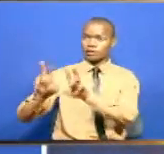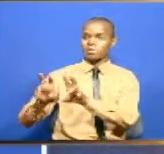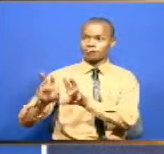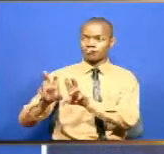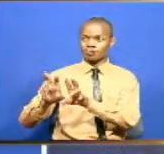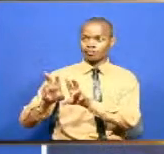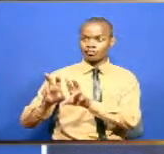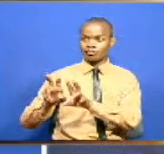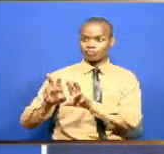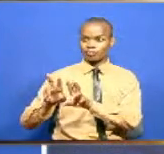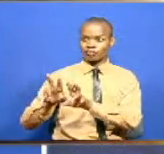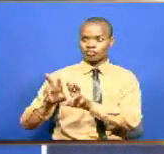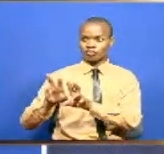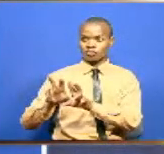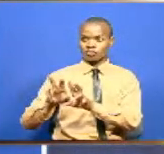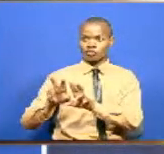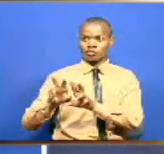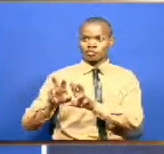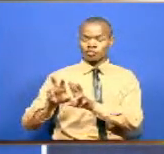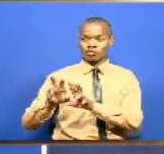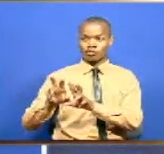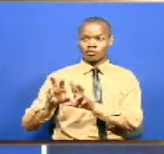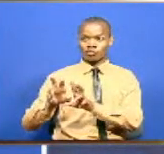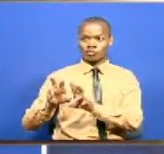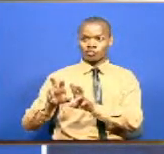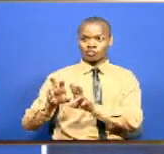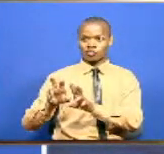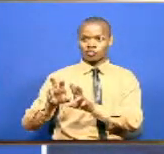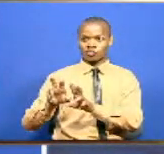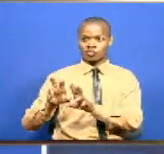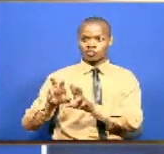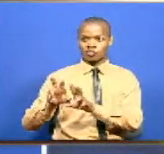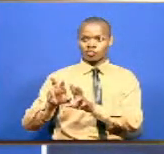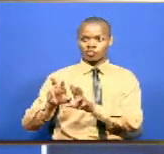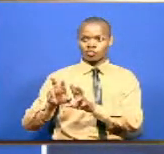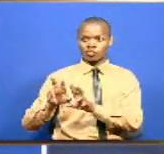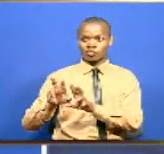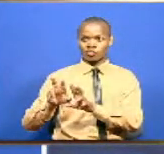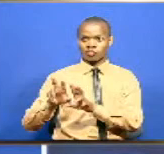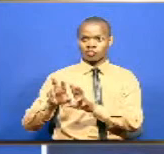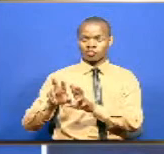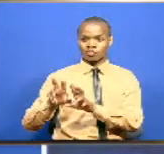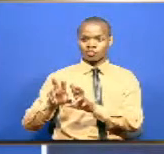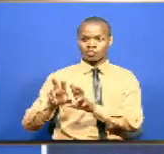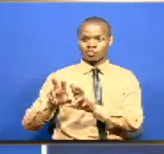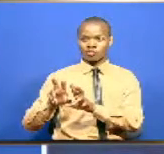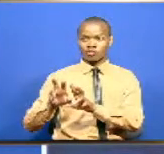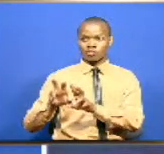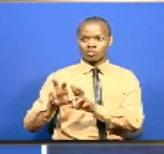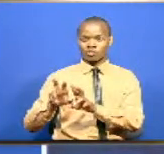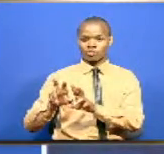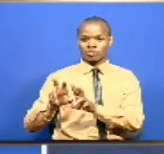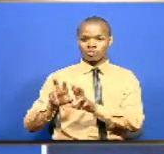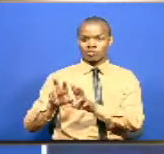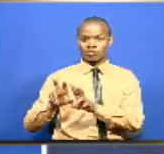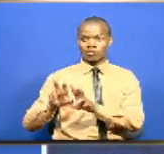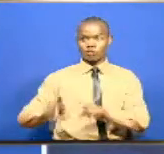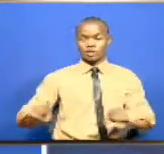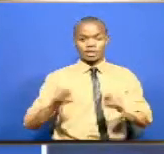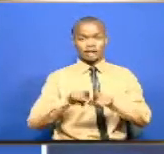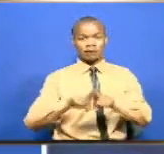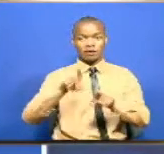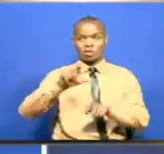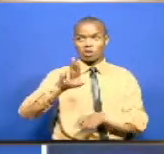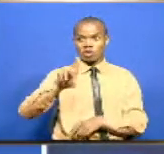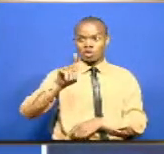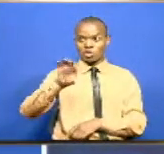Sheva ikailemea Slavia Praha mabao matatu kwa moja, PSV Eindhoven ikashinda mabao mawili kwa moja na Granada, nayo